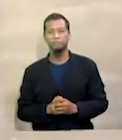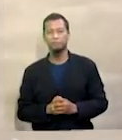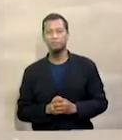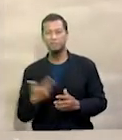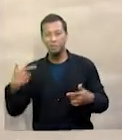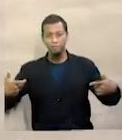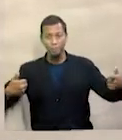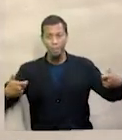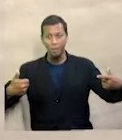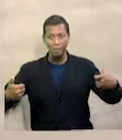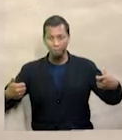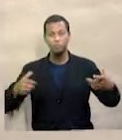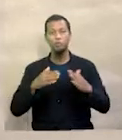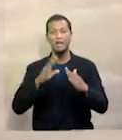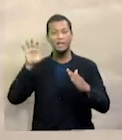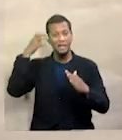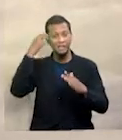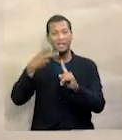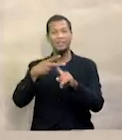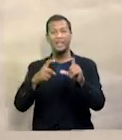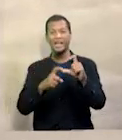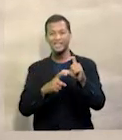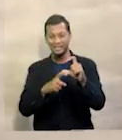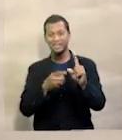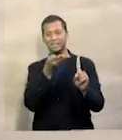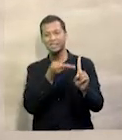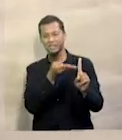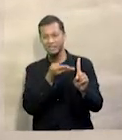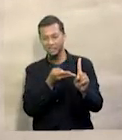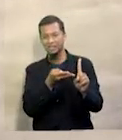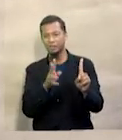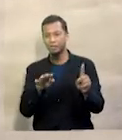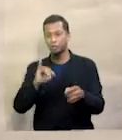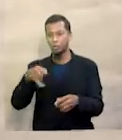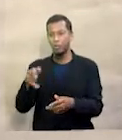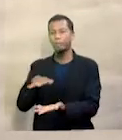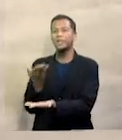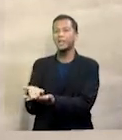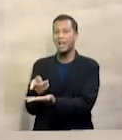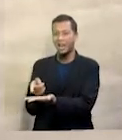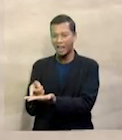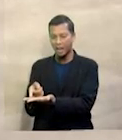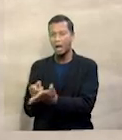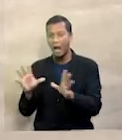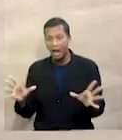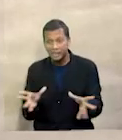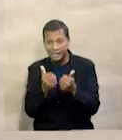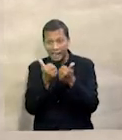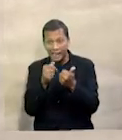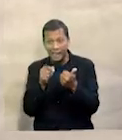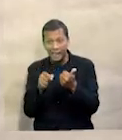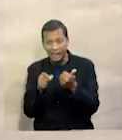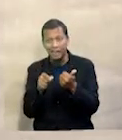rumah dinas mantan Kadiv Propam Polri Irjen Pol Verdi Sambo pada 8 Juli lalu yang menewaskan Brigadir J, kemarin